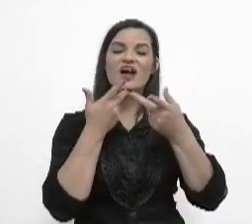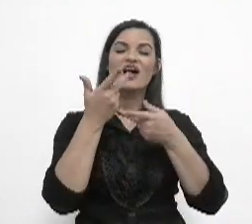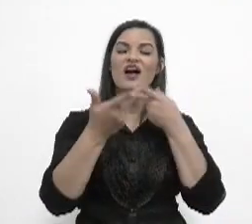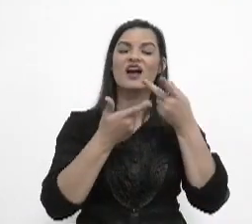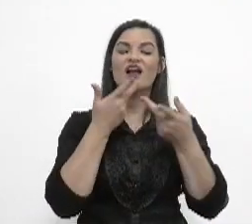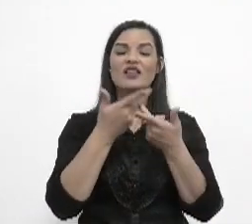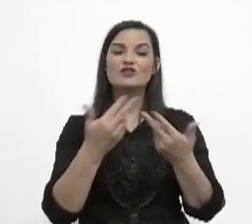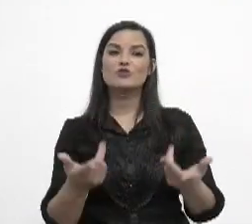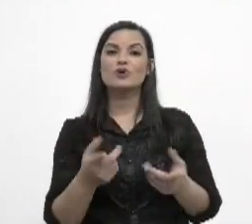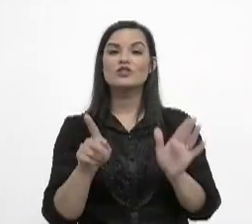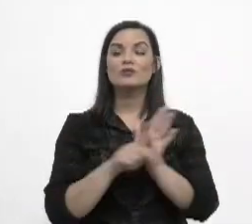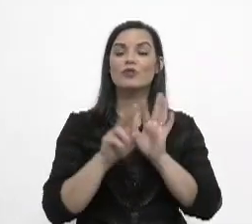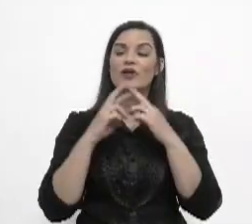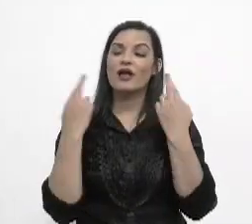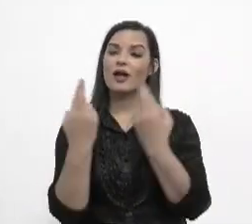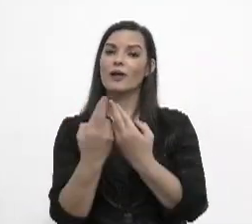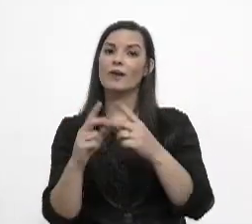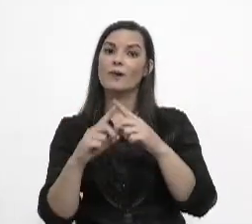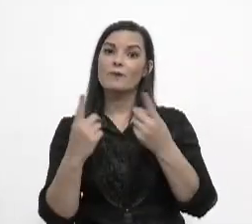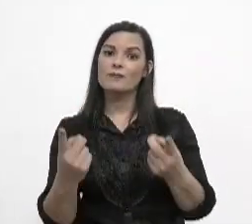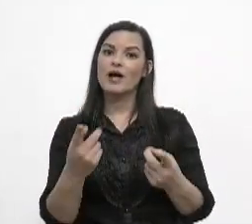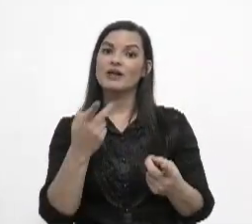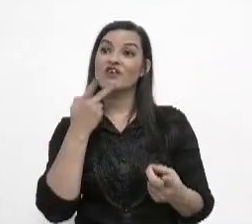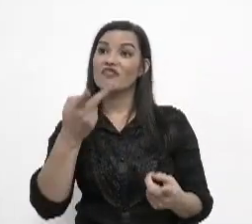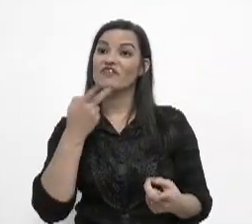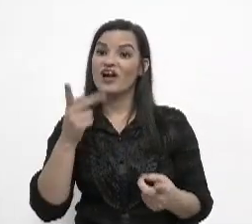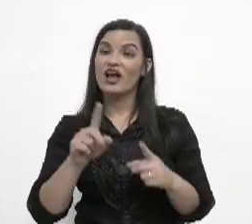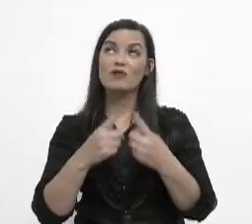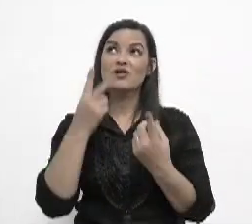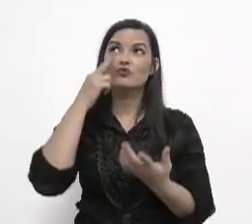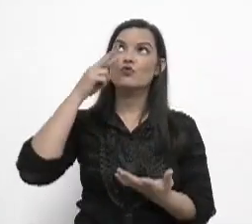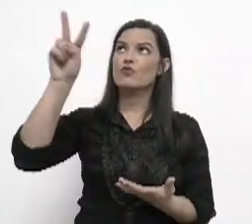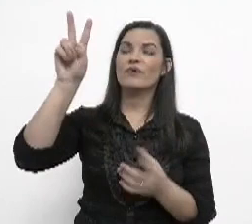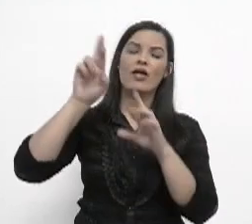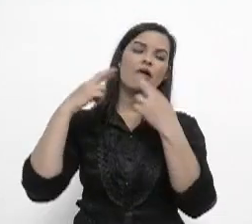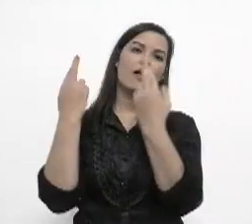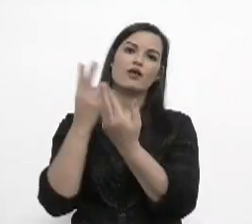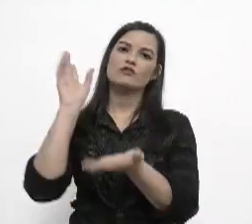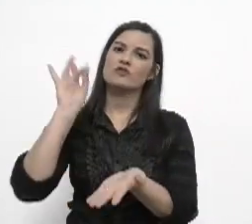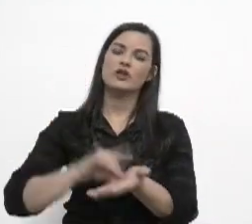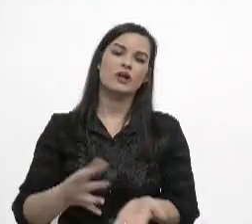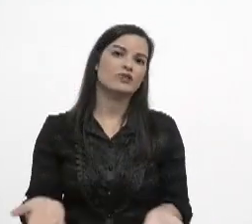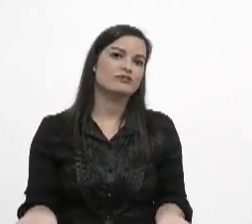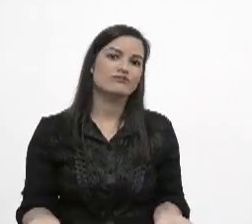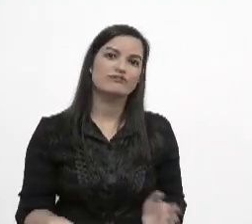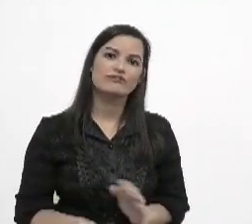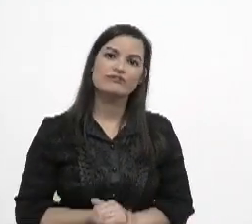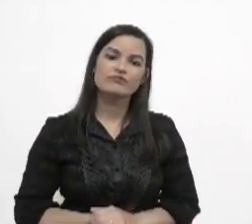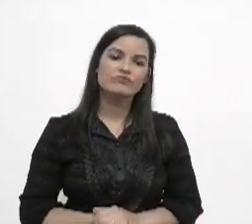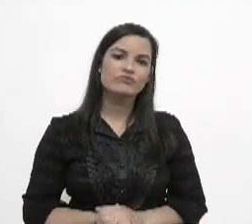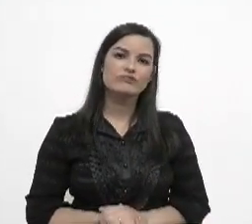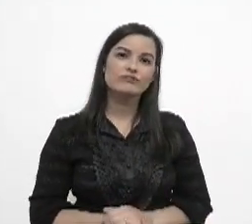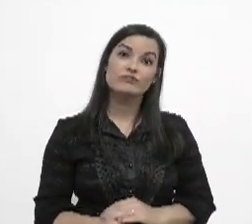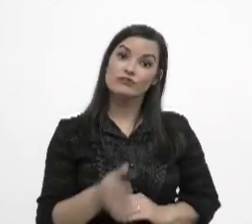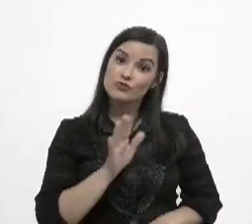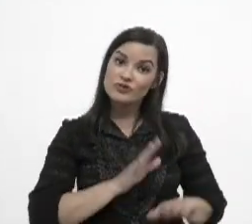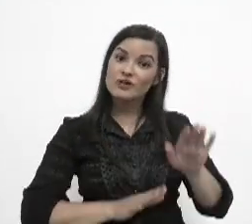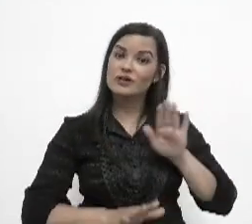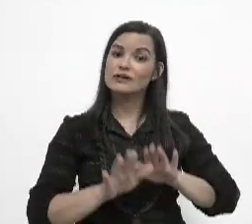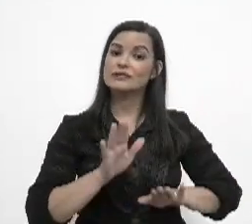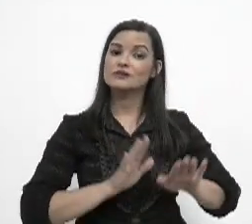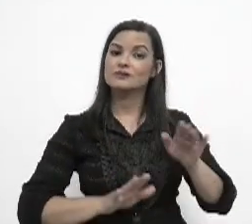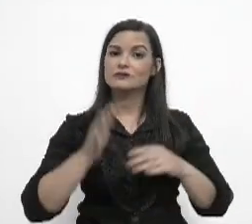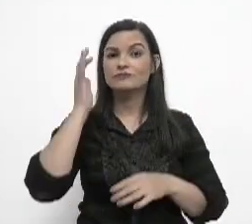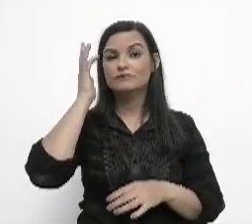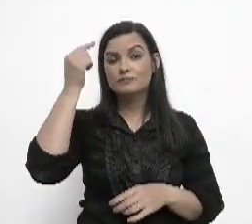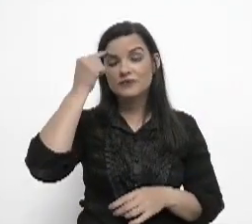reino, mas nós falamos as coisas sem ver o nosso reino. 우리가 하나님의 사람이라고 하지만 우리도 이방인처럼 땅의 것들을 바라보면